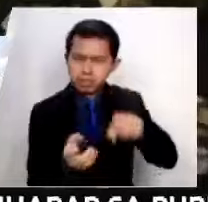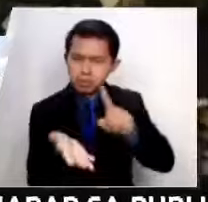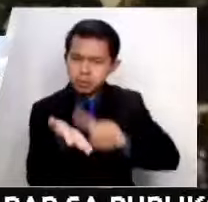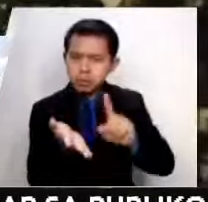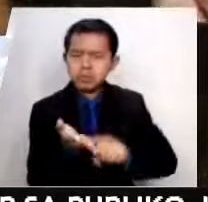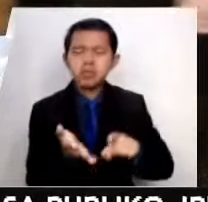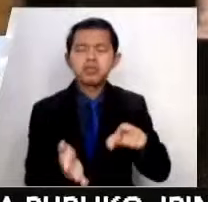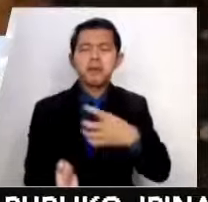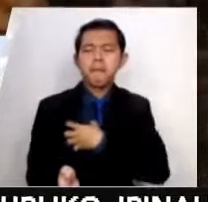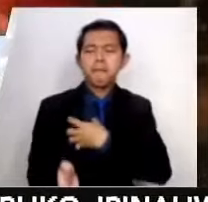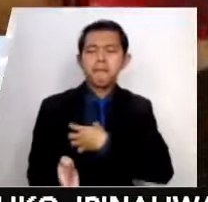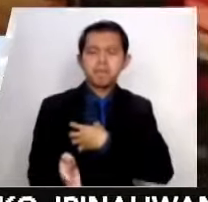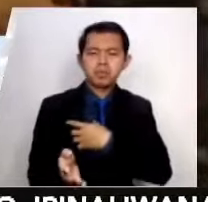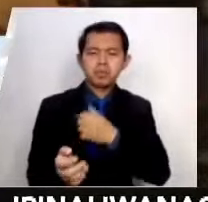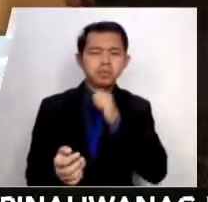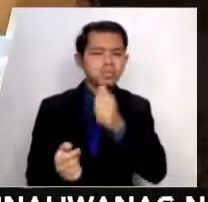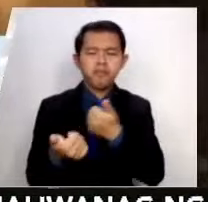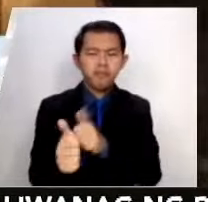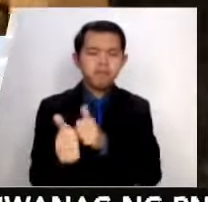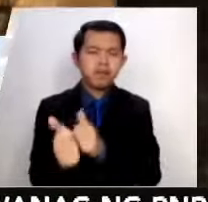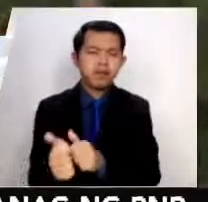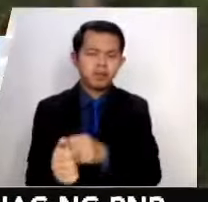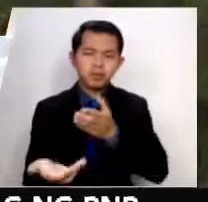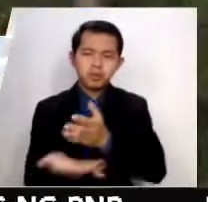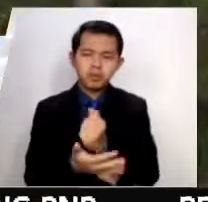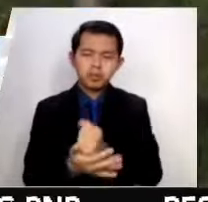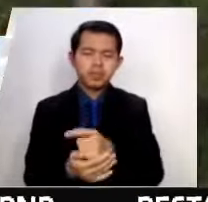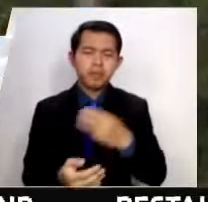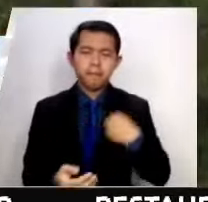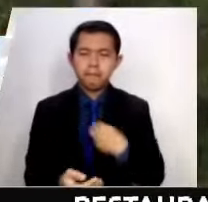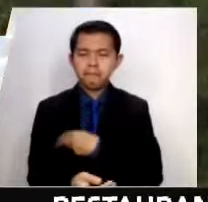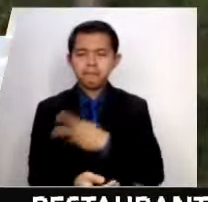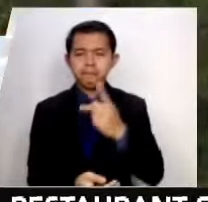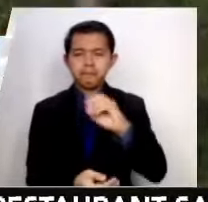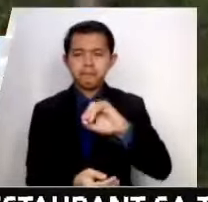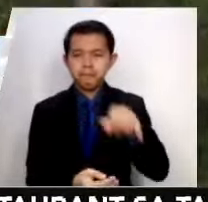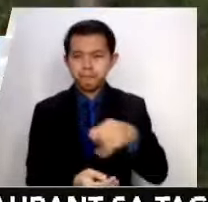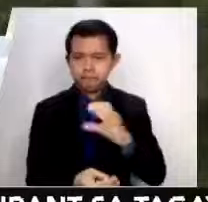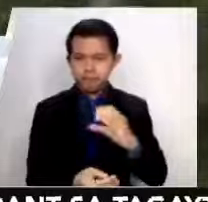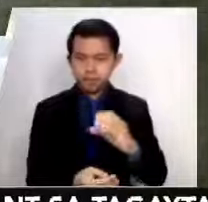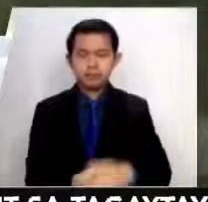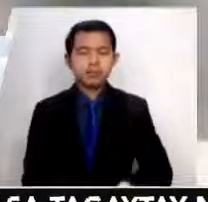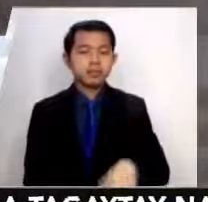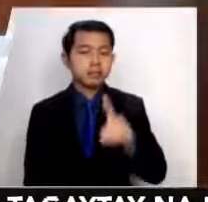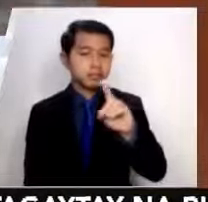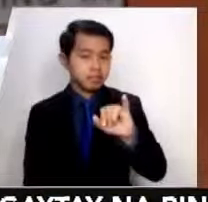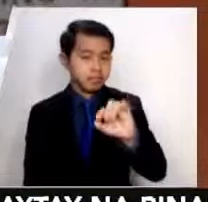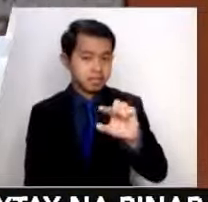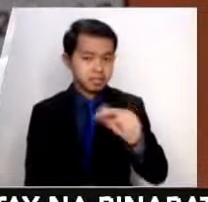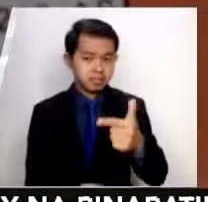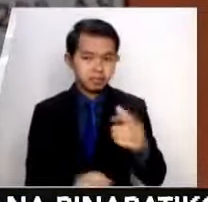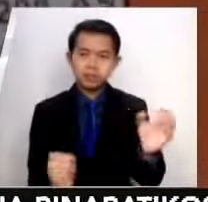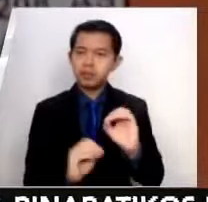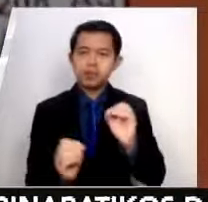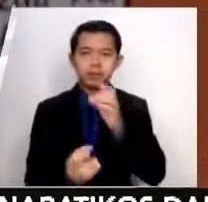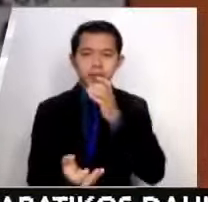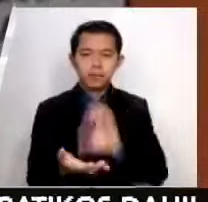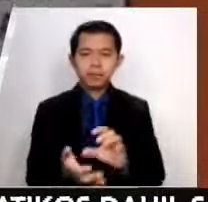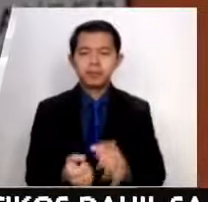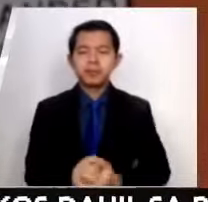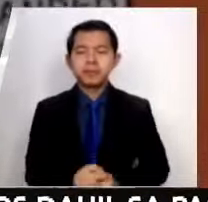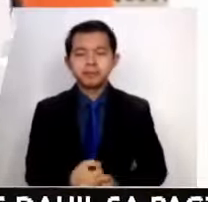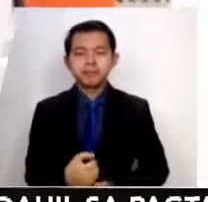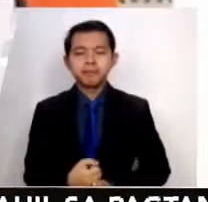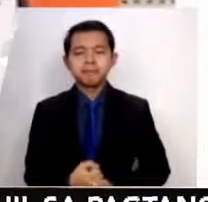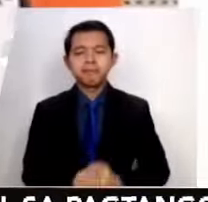constitutional rights ng mga miyembro ng kjc wala pang pahayag ang DILG tungkol dito June vas nagbabalita para